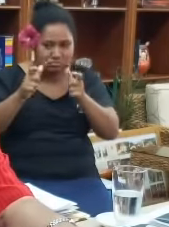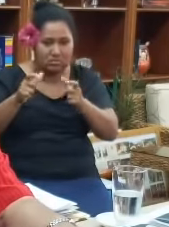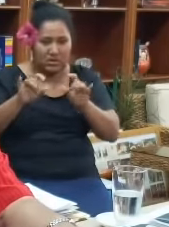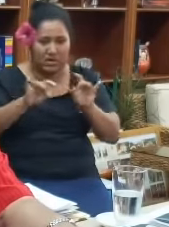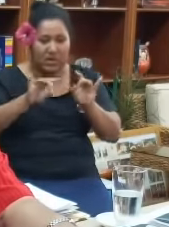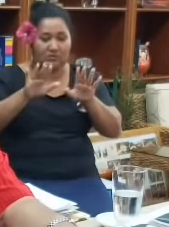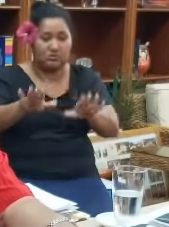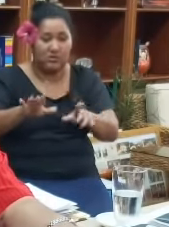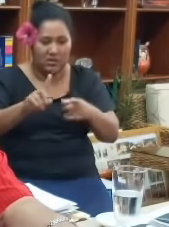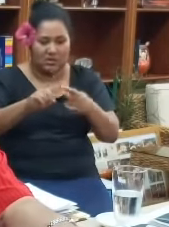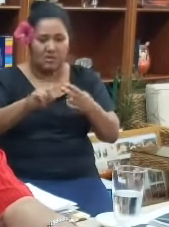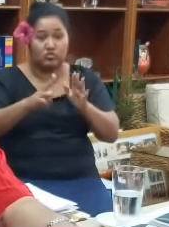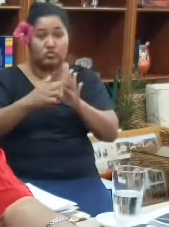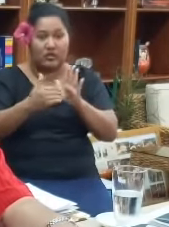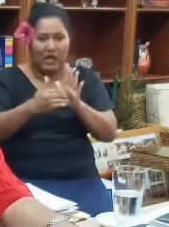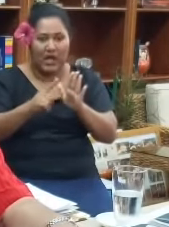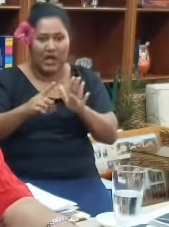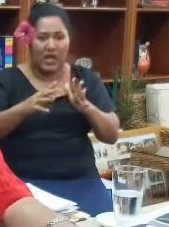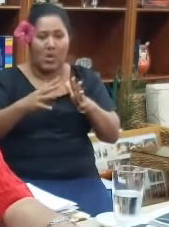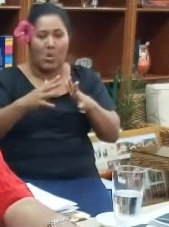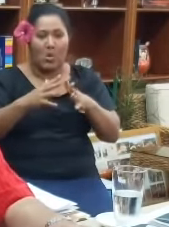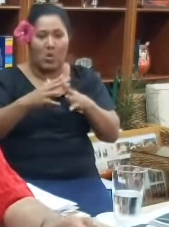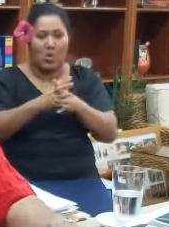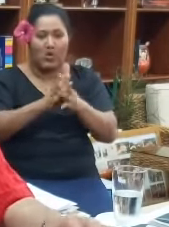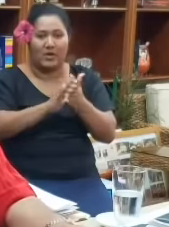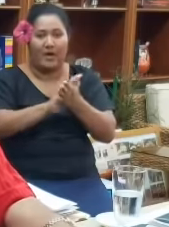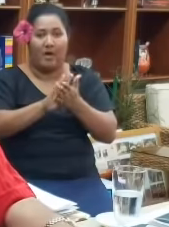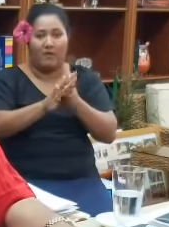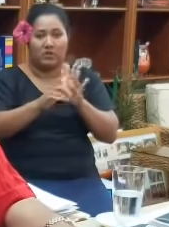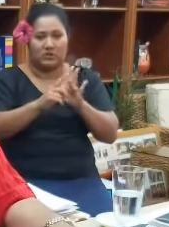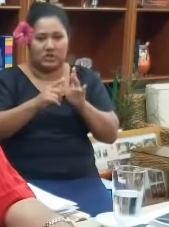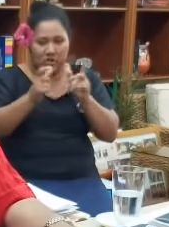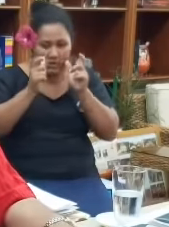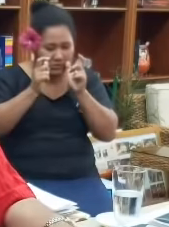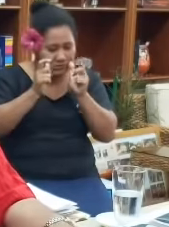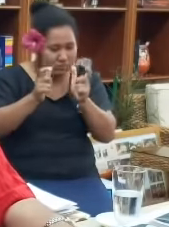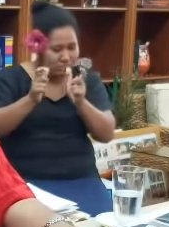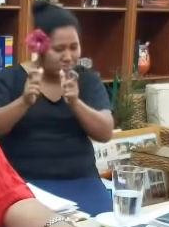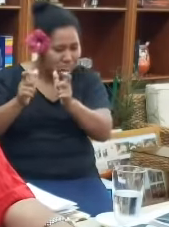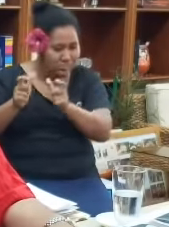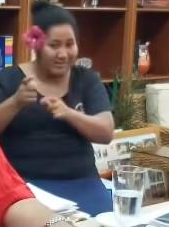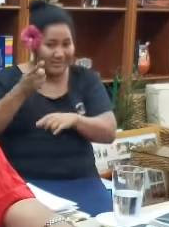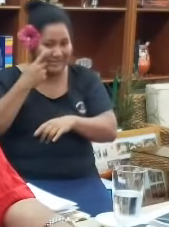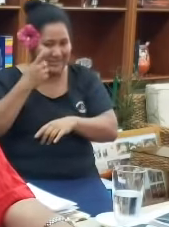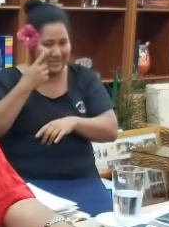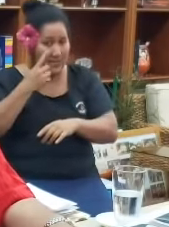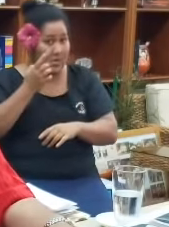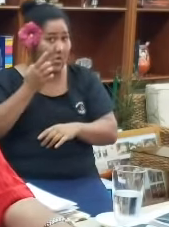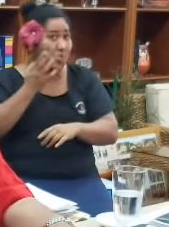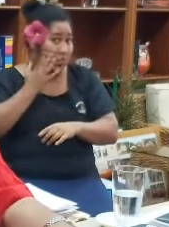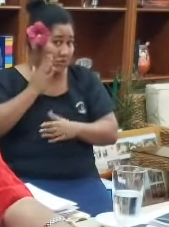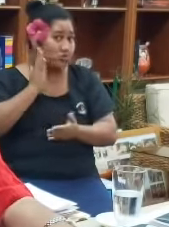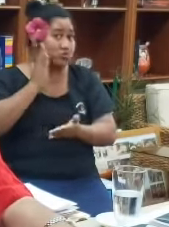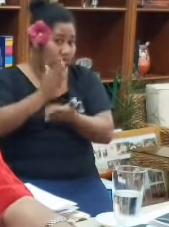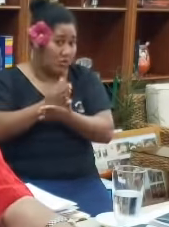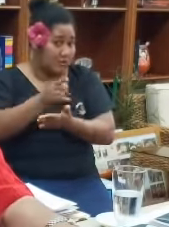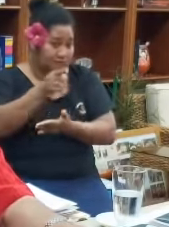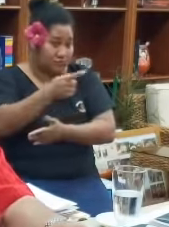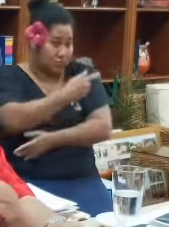le world health e le va ve ta ta la mo yo tu yi se mo to mo ti no le le